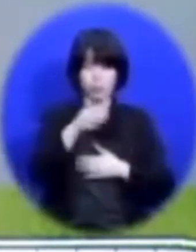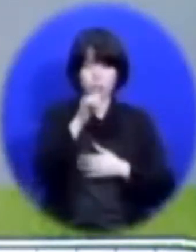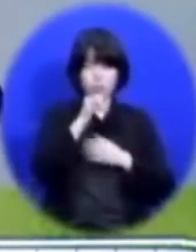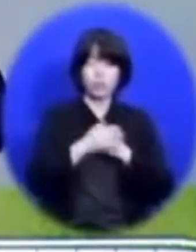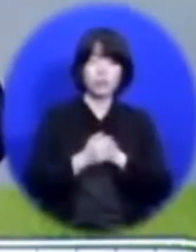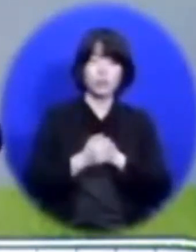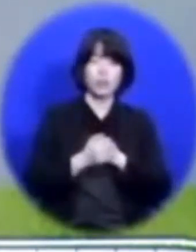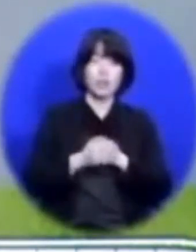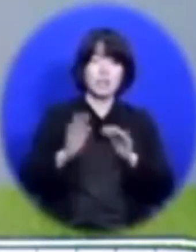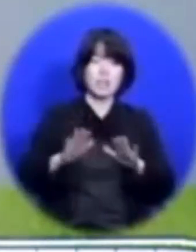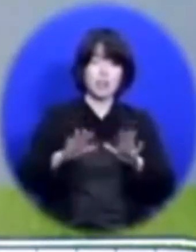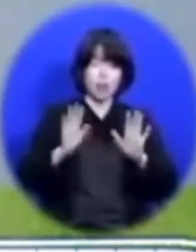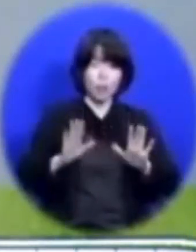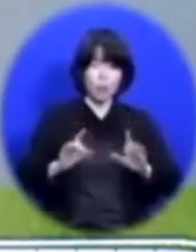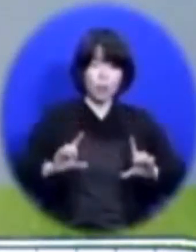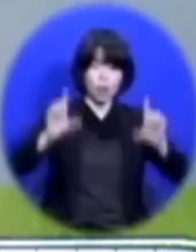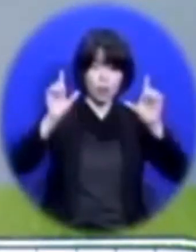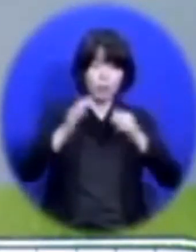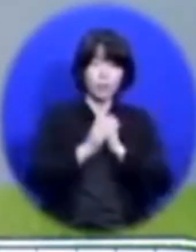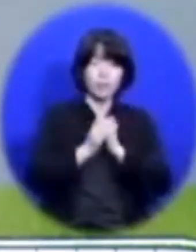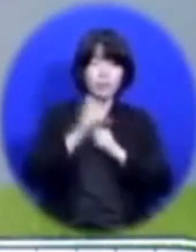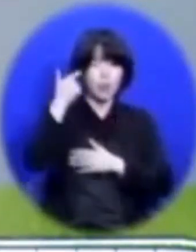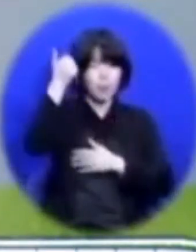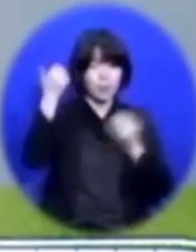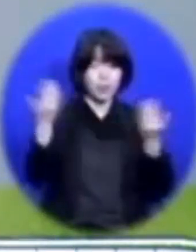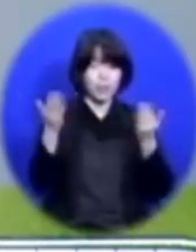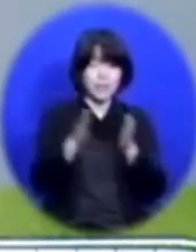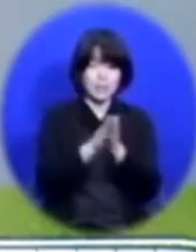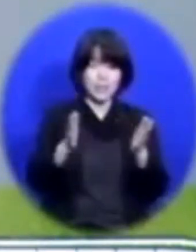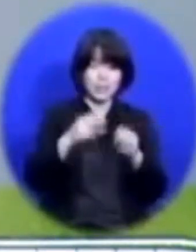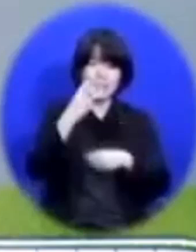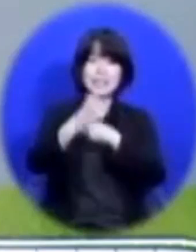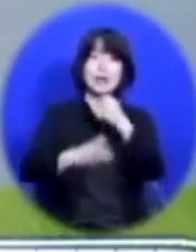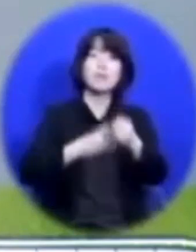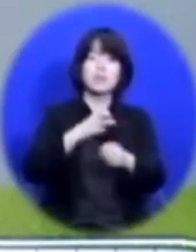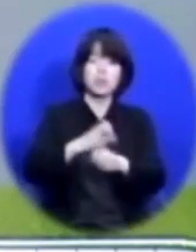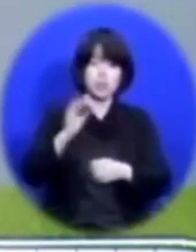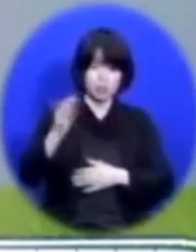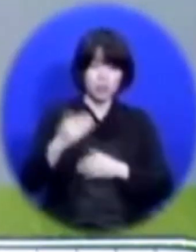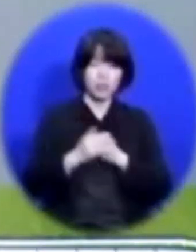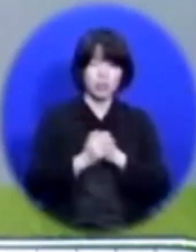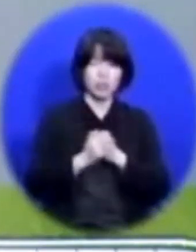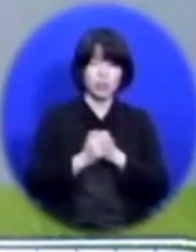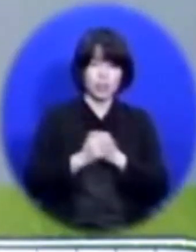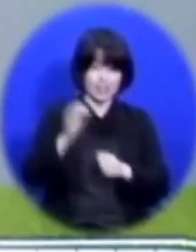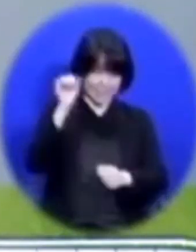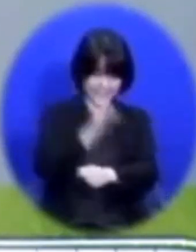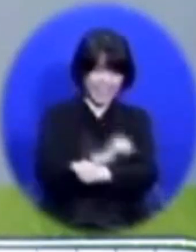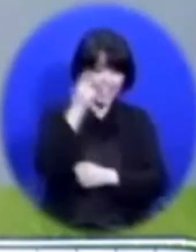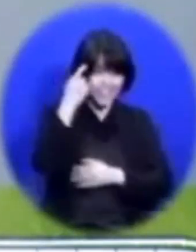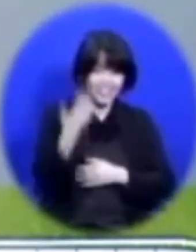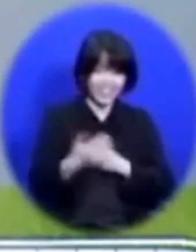올해는 제가사역을시작한지30주년이되는해입니다.나잘했지,그렇지 ?저